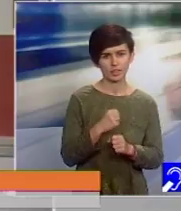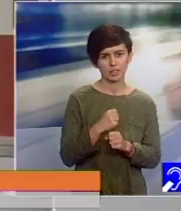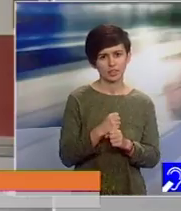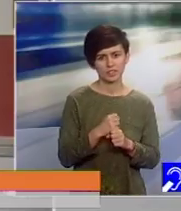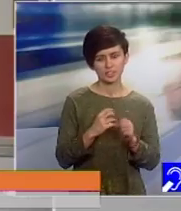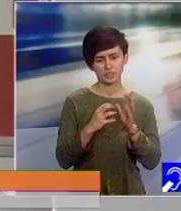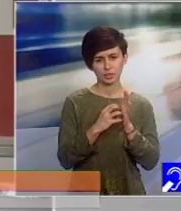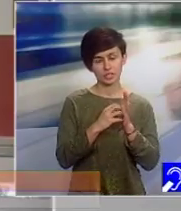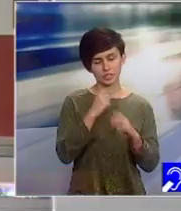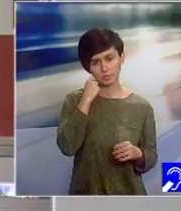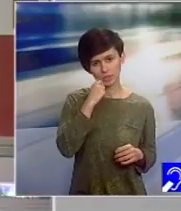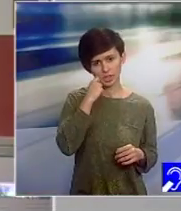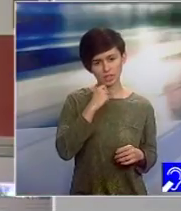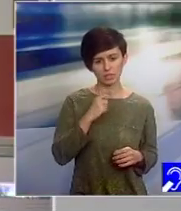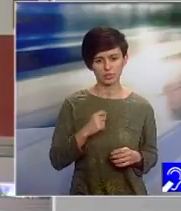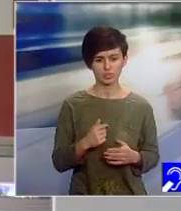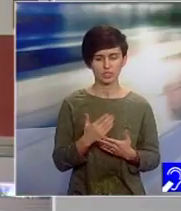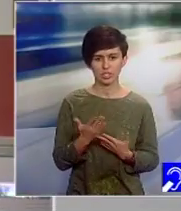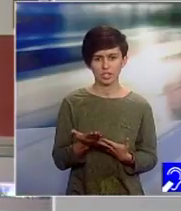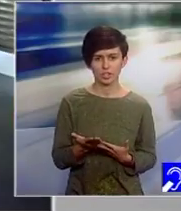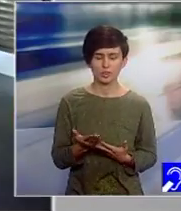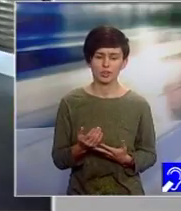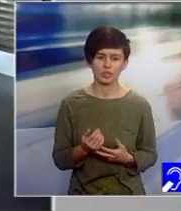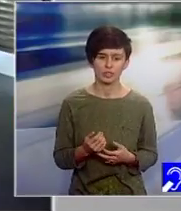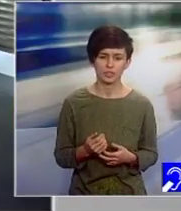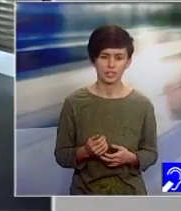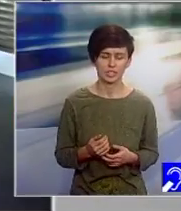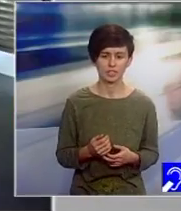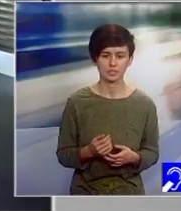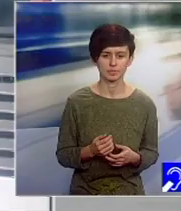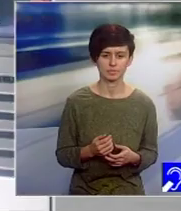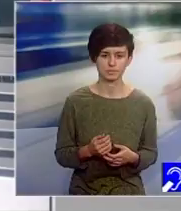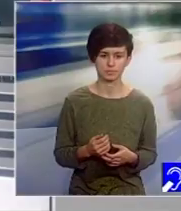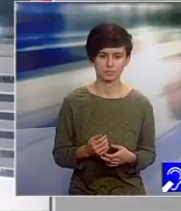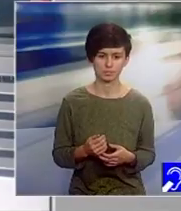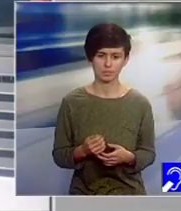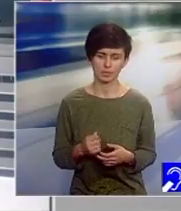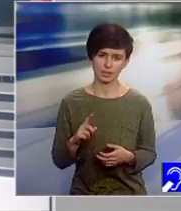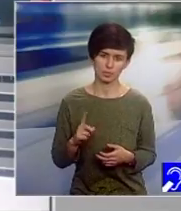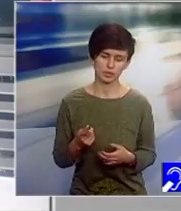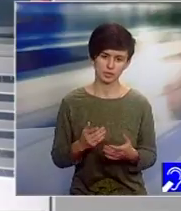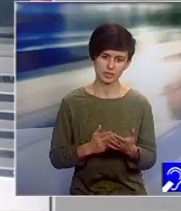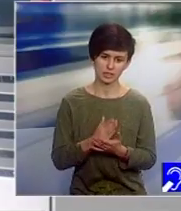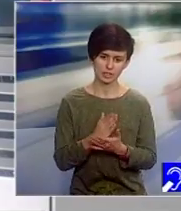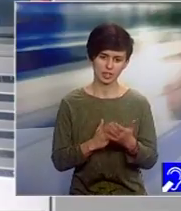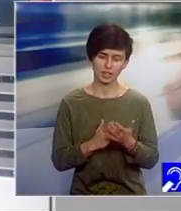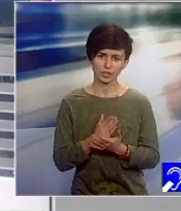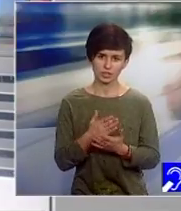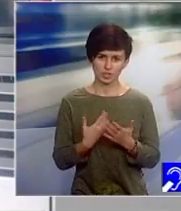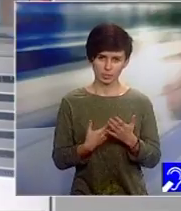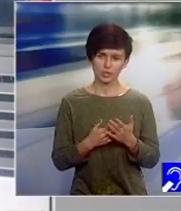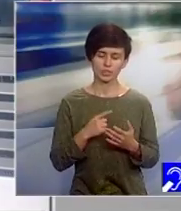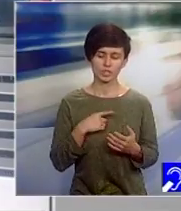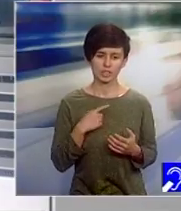și să-i oferi climatul sau predispoziția de a continua, pentru că există